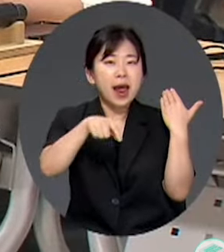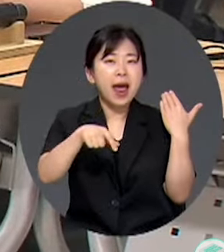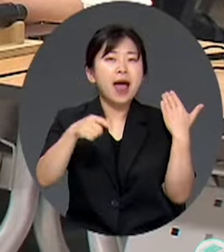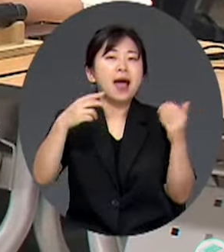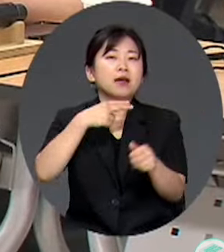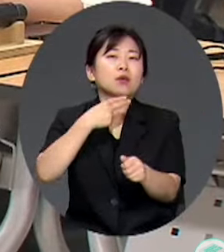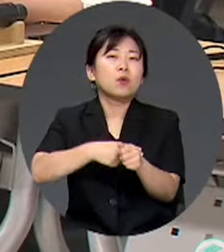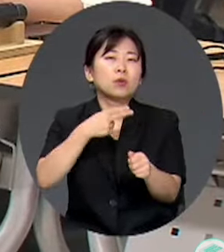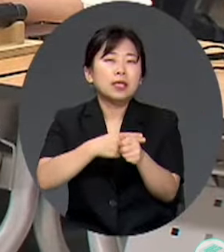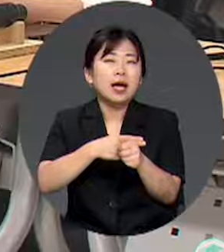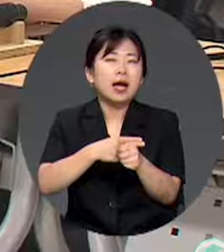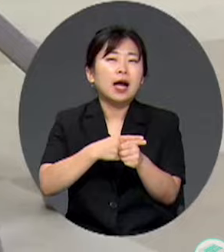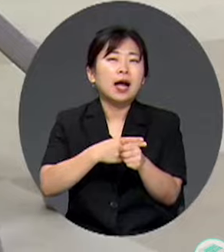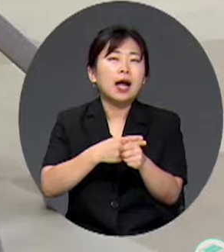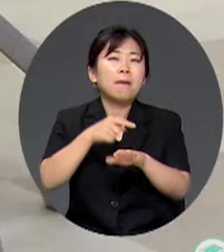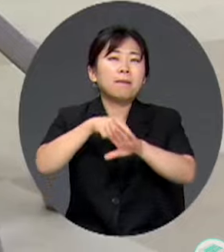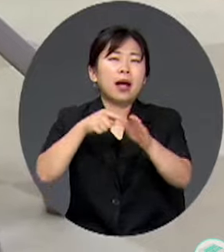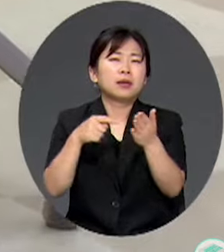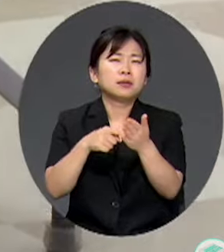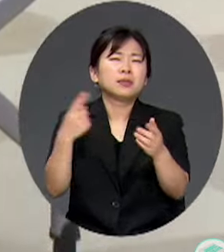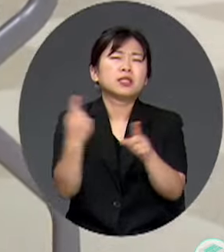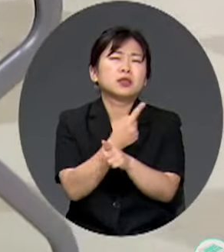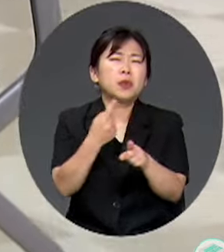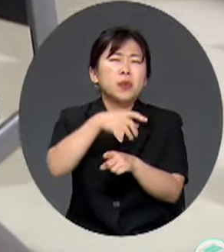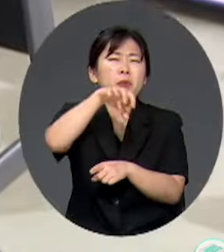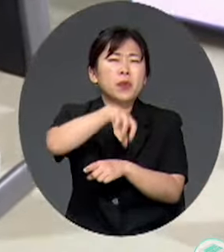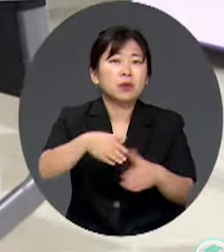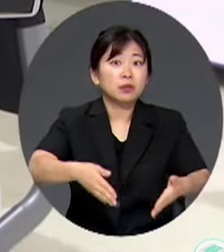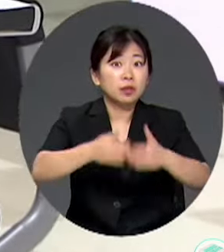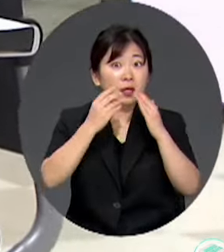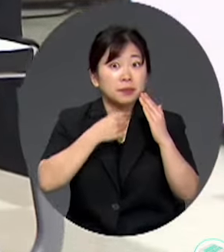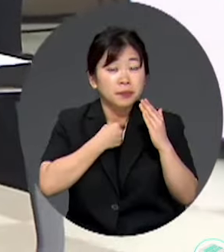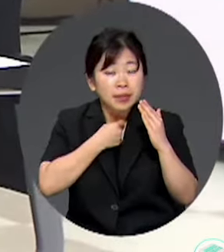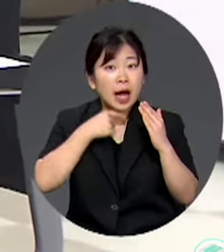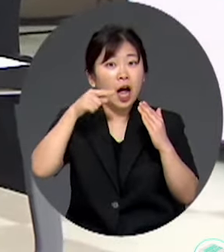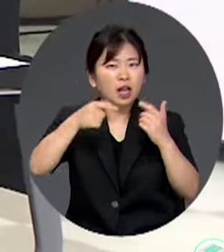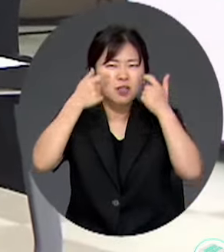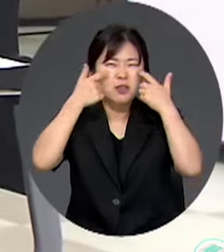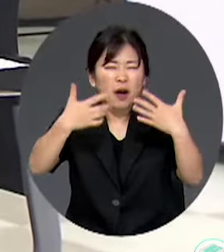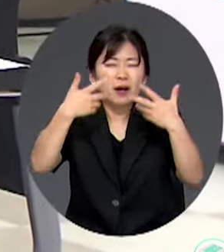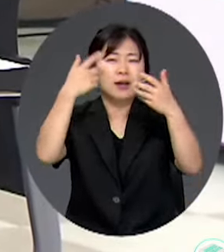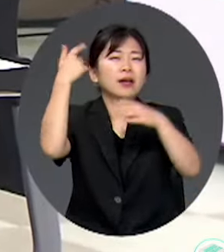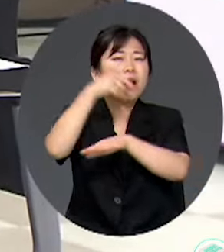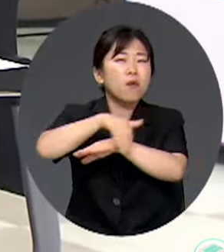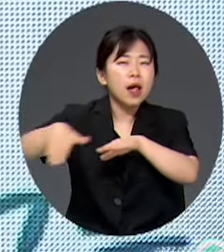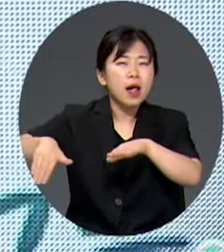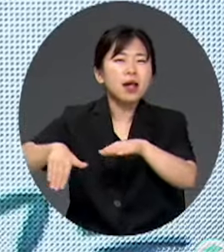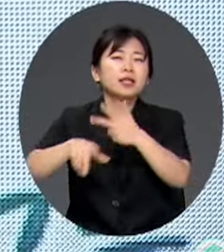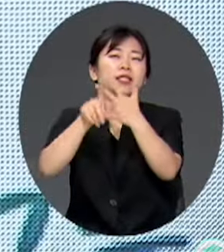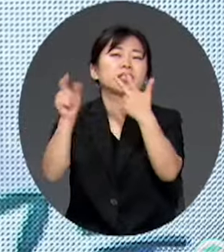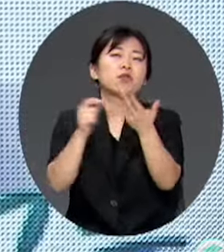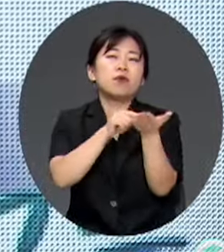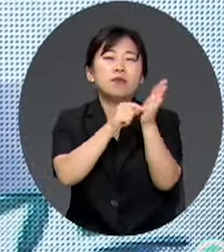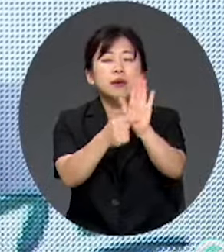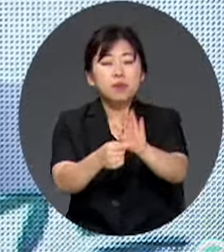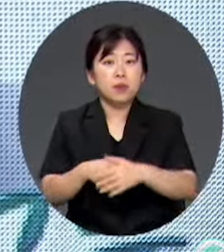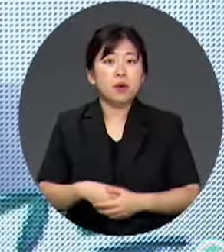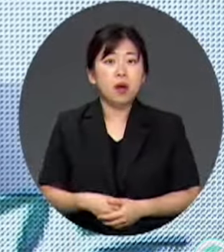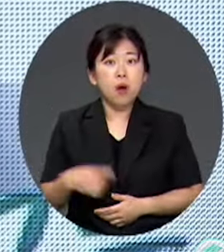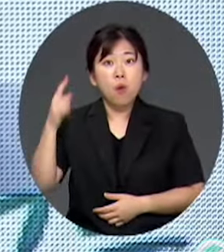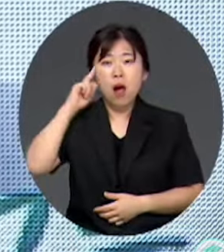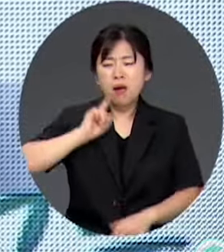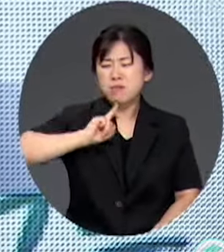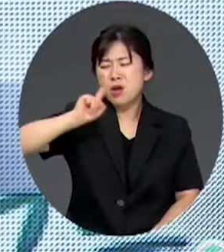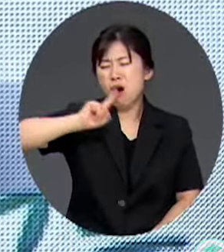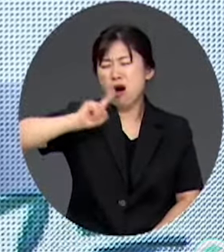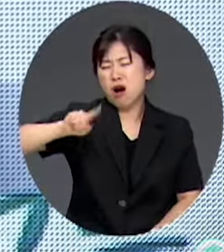지원센터를 건립하겠다는 구상도 밝혔는데 기본 설립 계획은 다음 달 나올 예정입니다. 특임 인원 때문에 자존감이